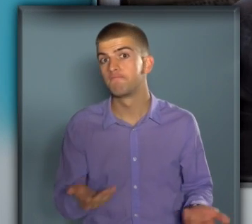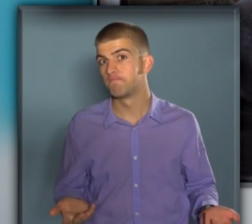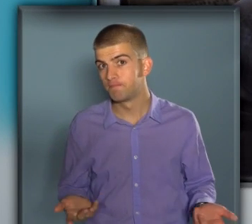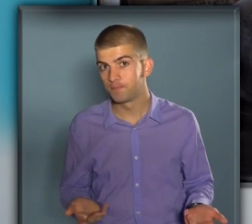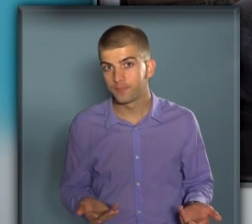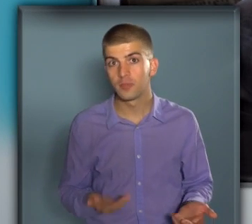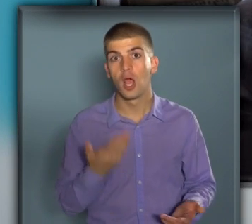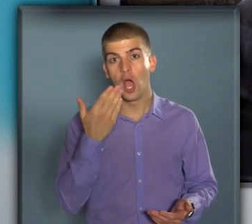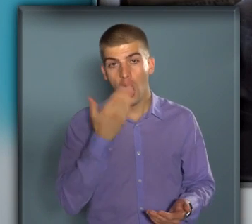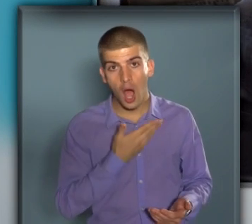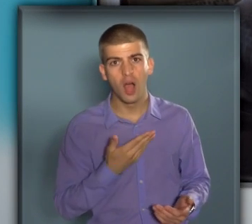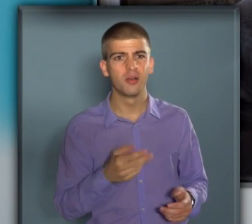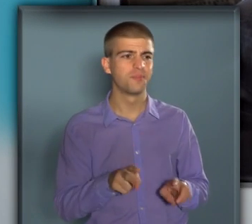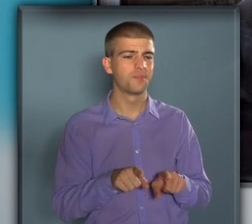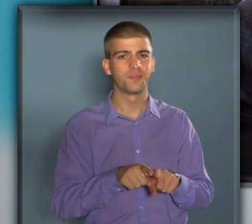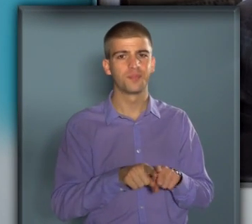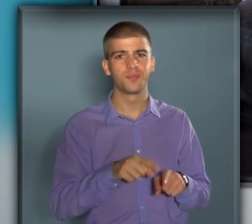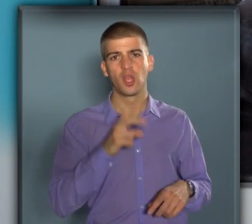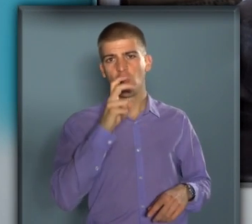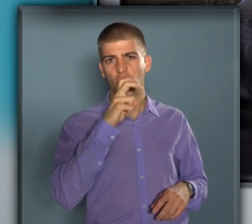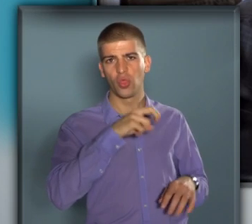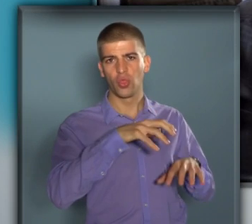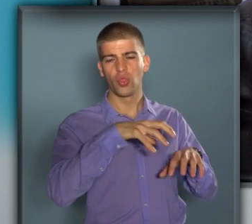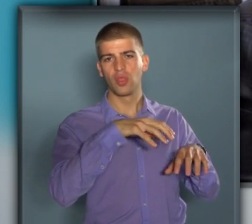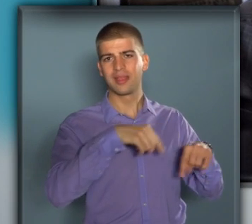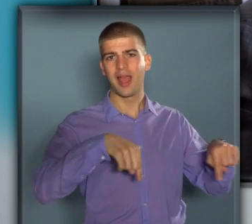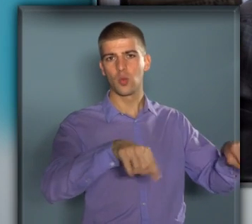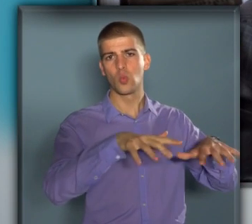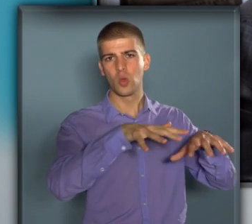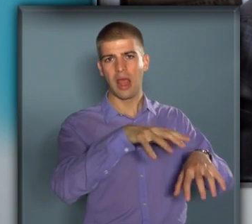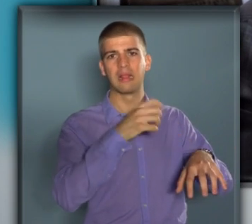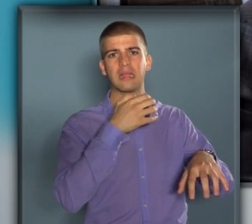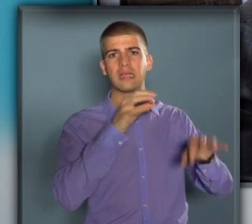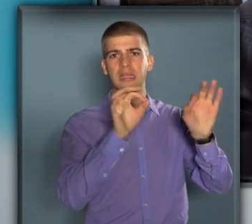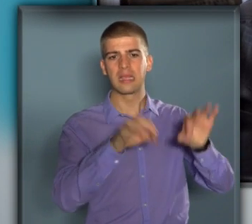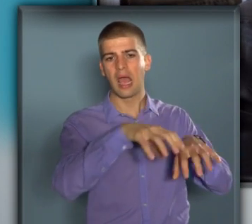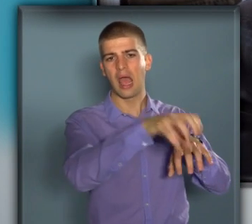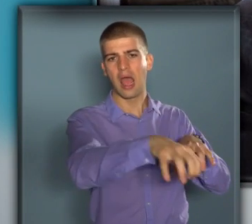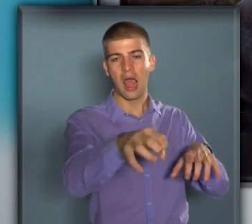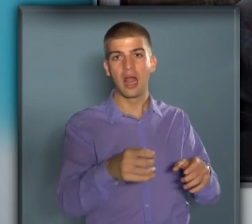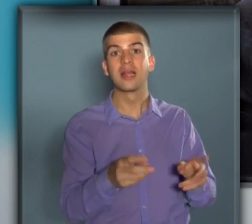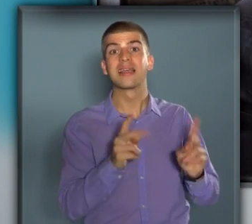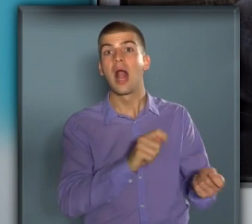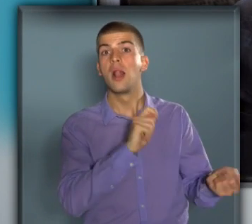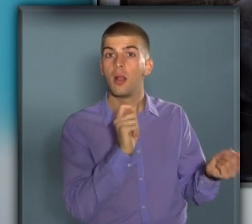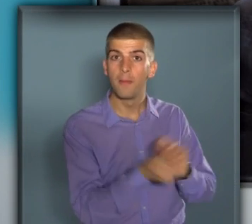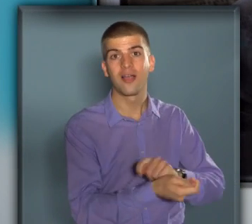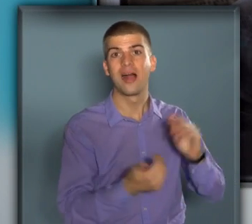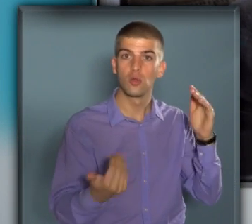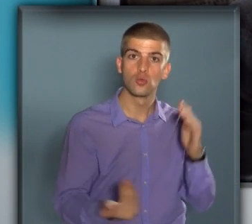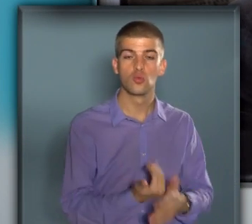hogy azokat a rozsdővezeteket, amik beragadtak ezekből a régi időkből, azokat a régi gyárterületeket hogy tudjuk